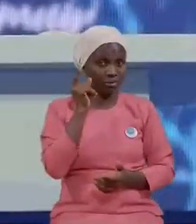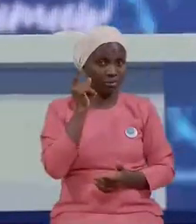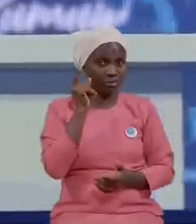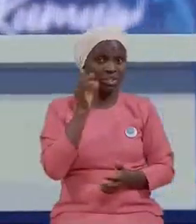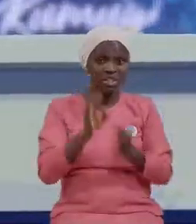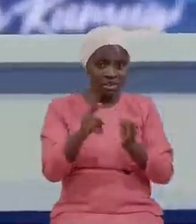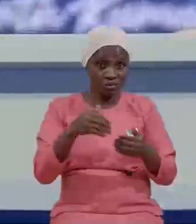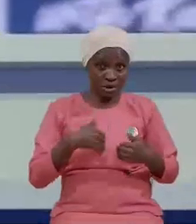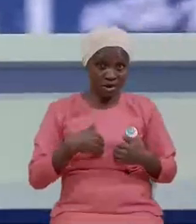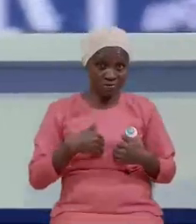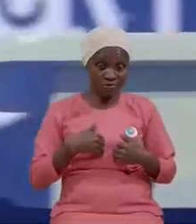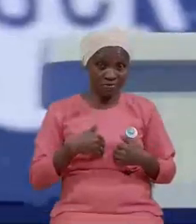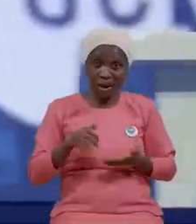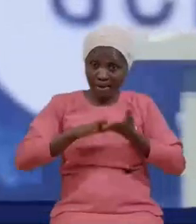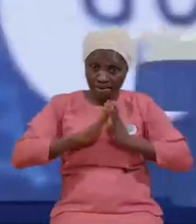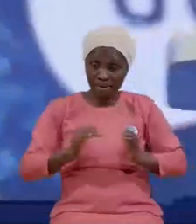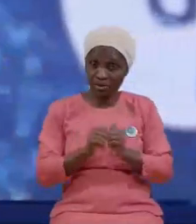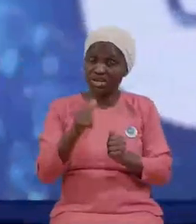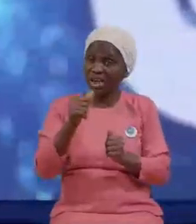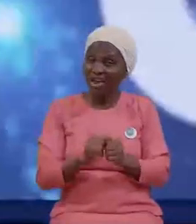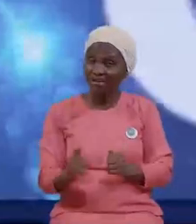Si vous avez la paix avec tout le monde autour de vous,